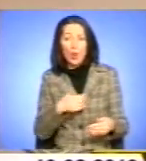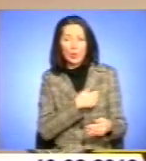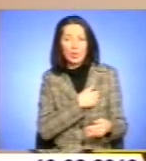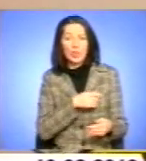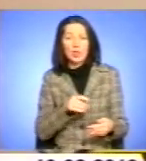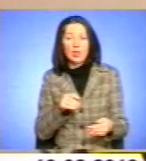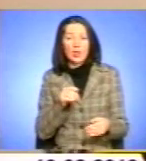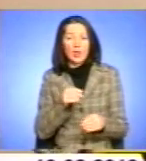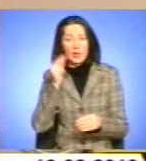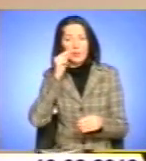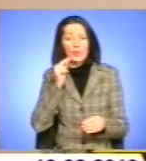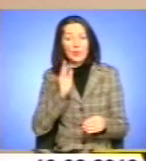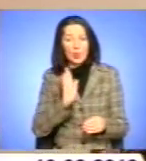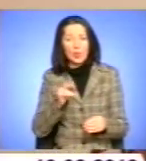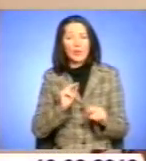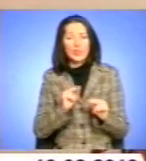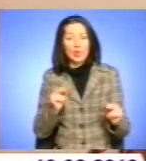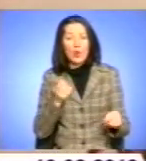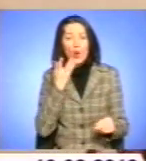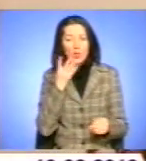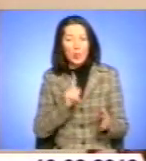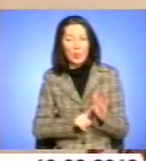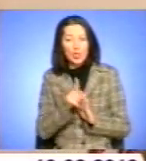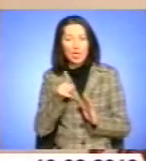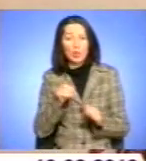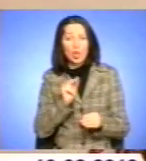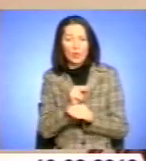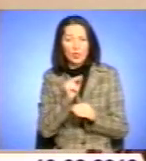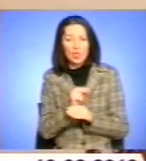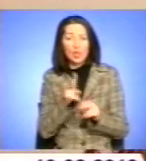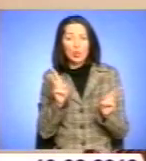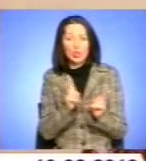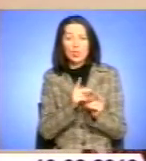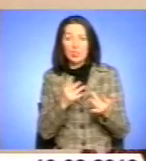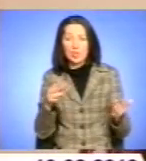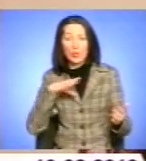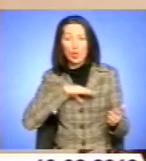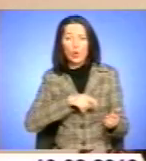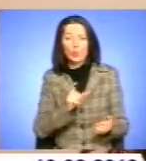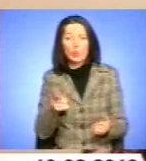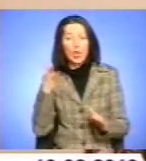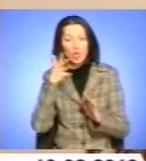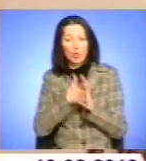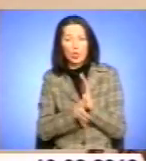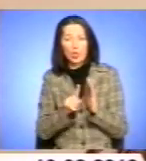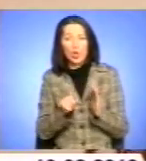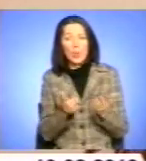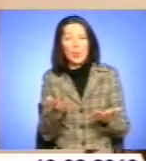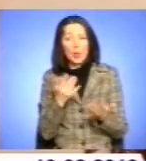коли я почала тут навчатися і зустрічатися з різними такими духовними людьми, я зрозуміла, що, напевно, я також